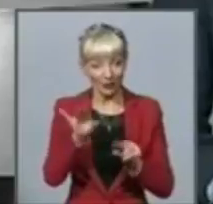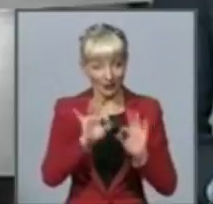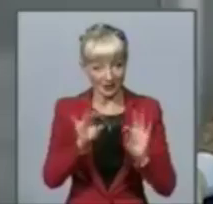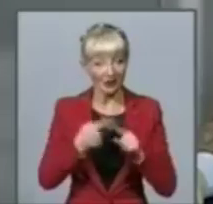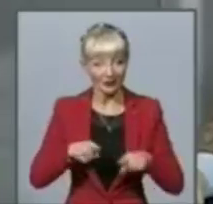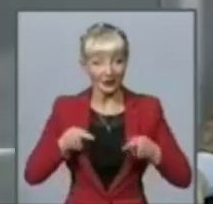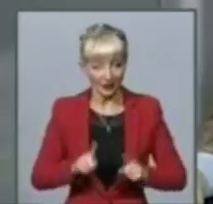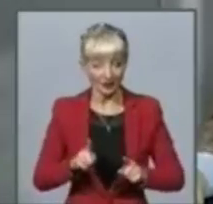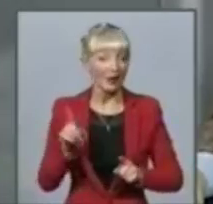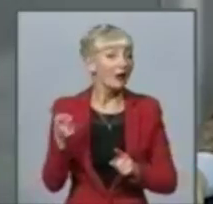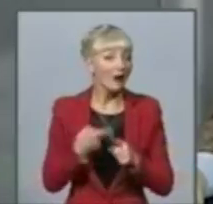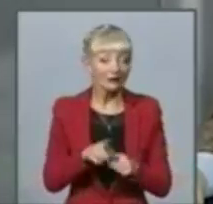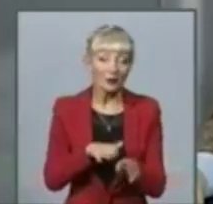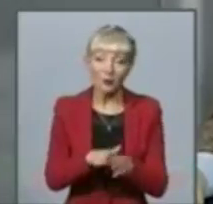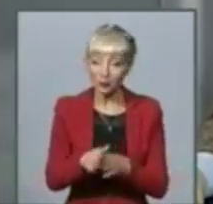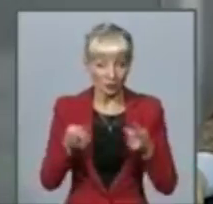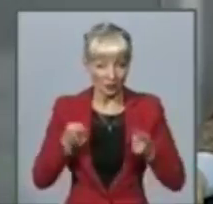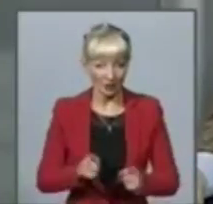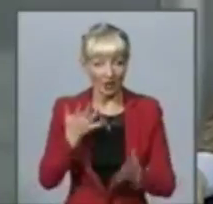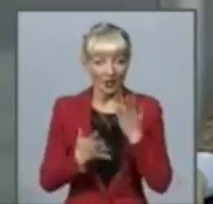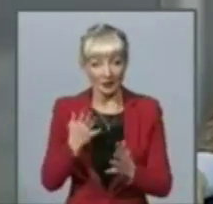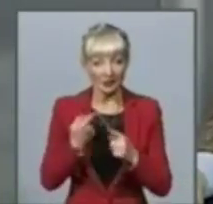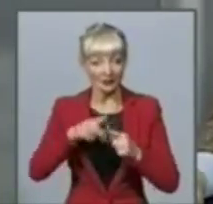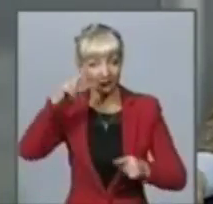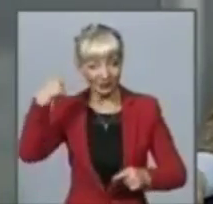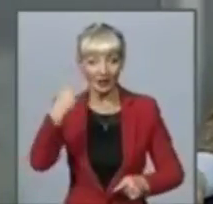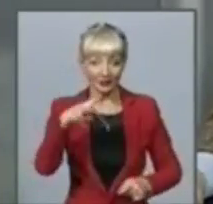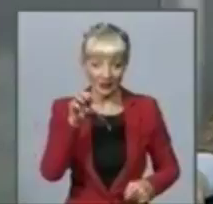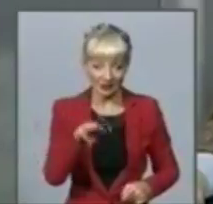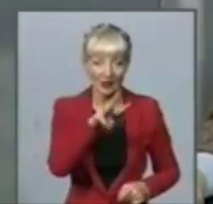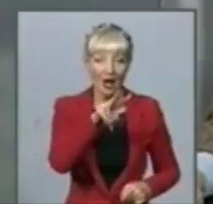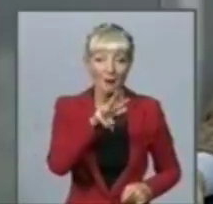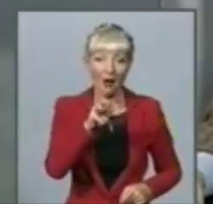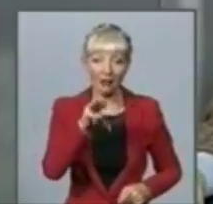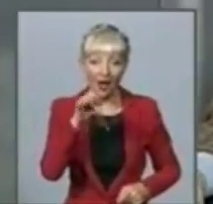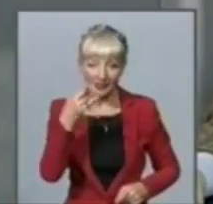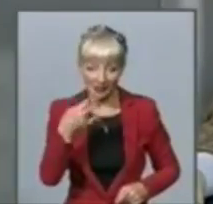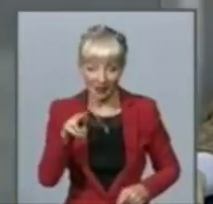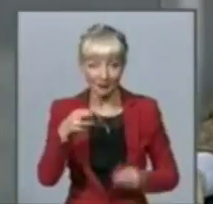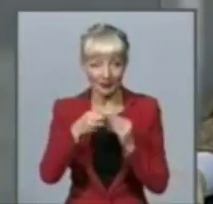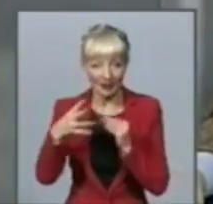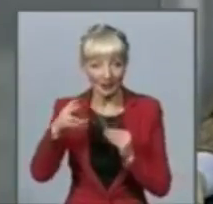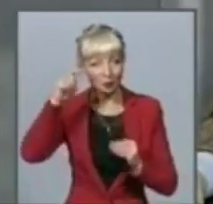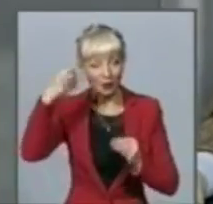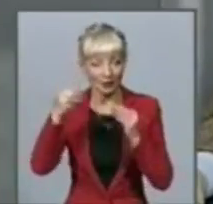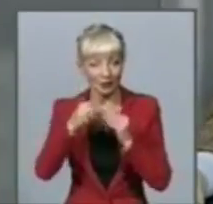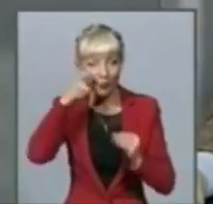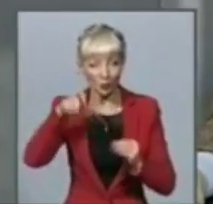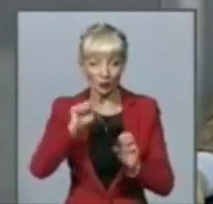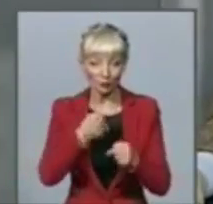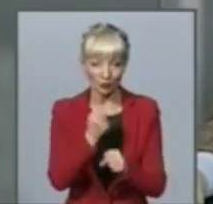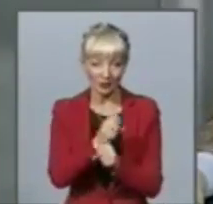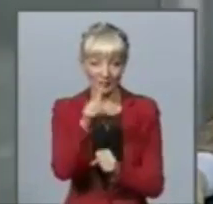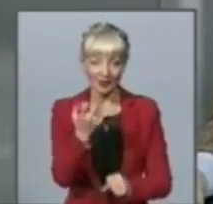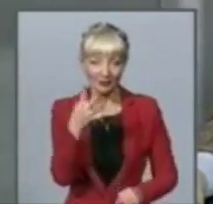реально? Це абсолютно реально. Більш того, якщо це зайняло в Китаї 20 років, в Малайзії 15, в Туреччині 10, Україна може це зробити за 5